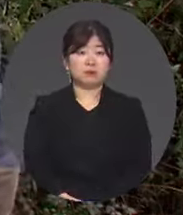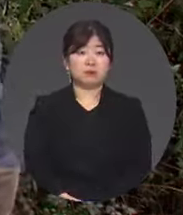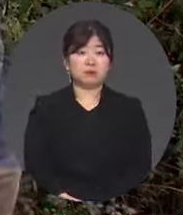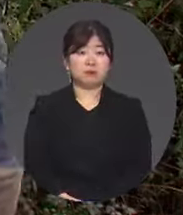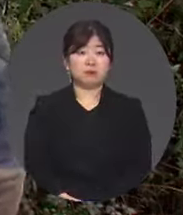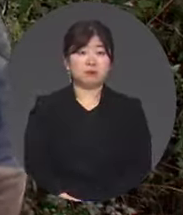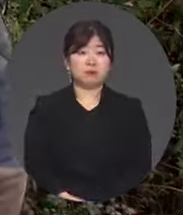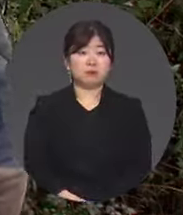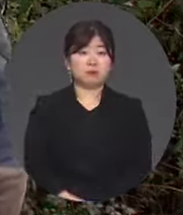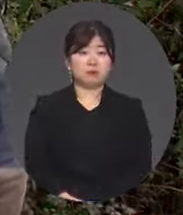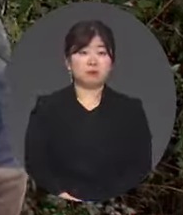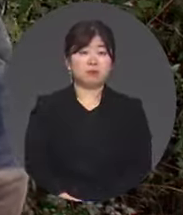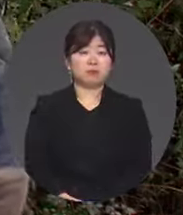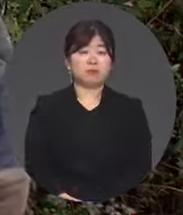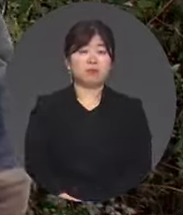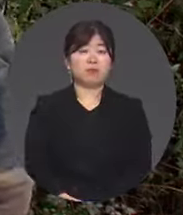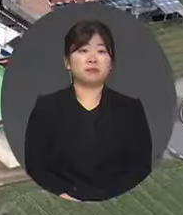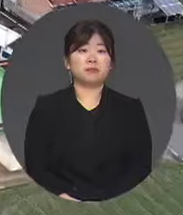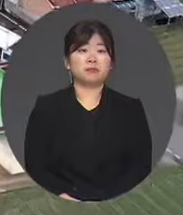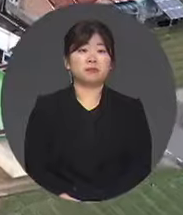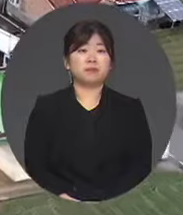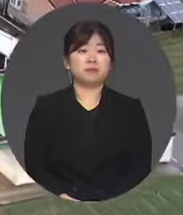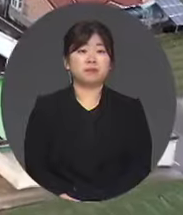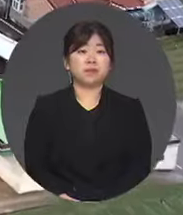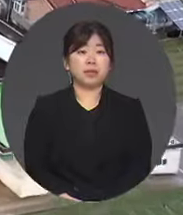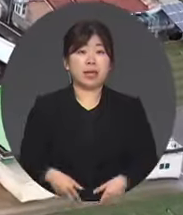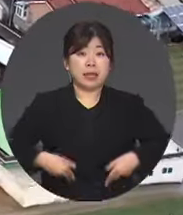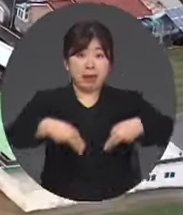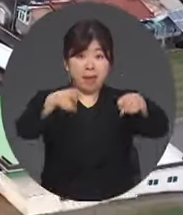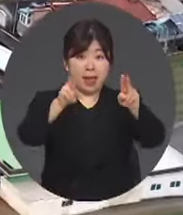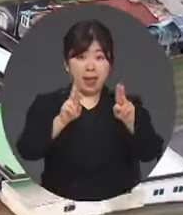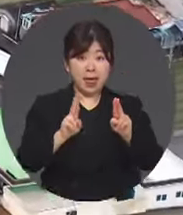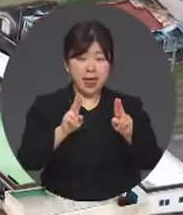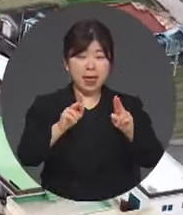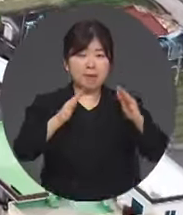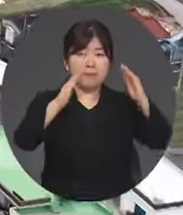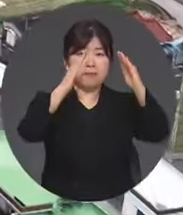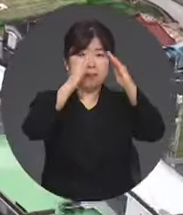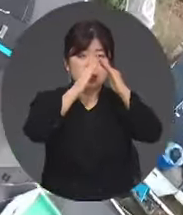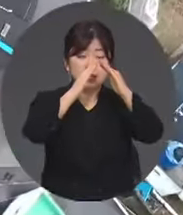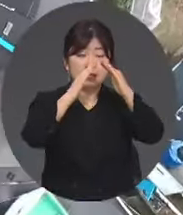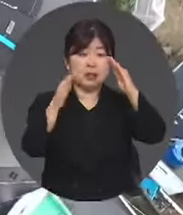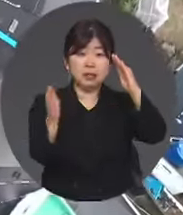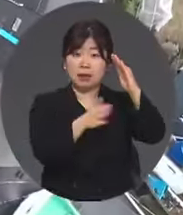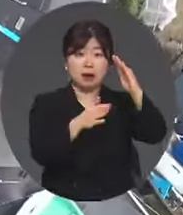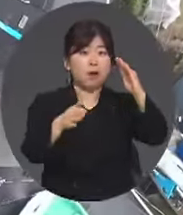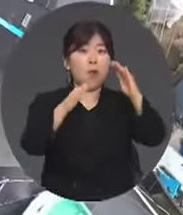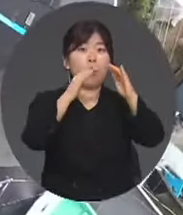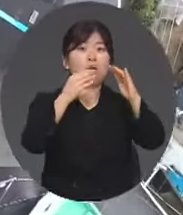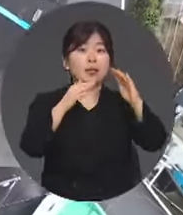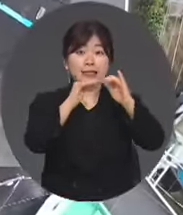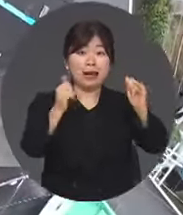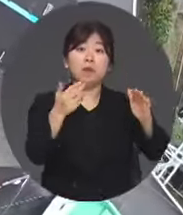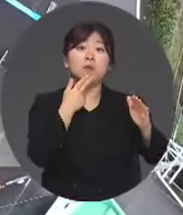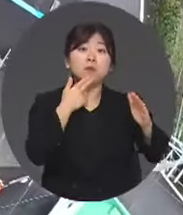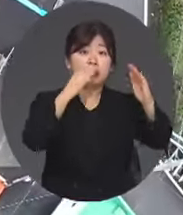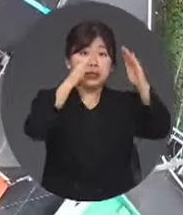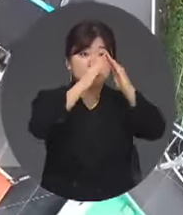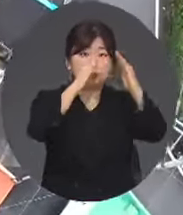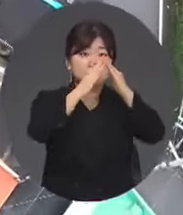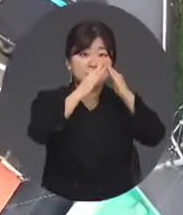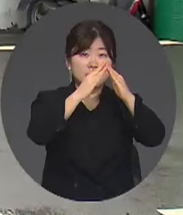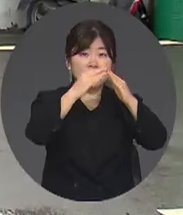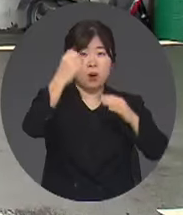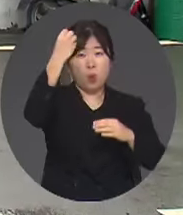뭐 다 타는 수밖에 없는 거예요. 남해군의 빈집은 처녀체로 고성군에 이어 경남에선 두 번째로